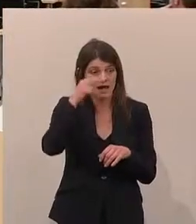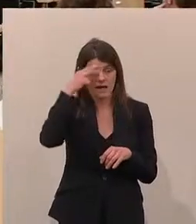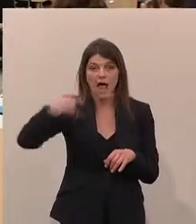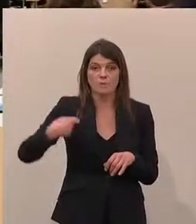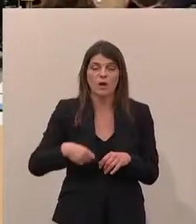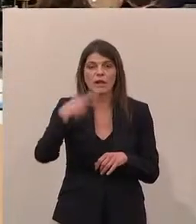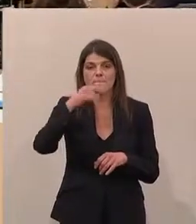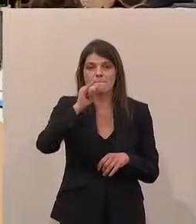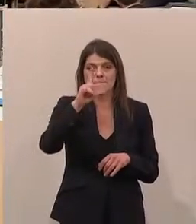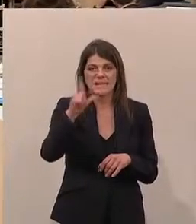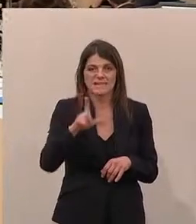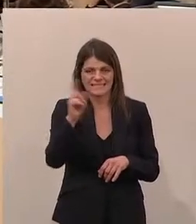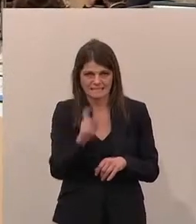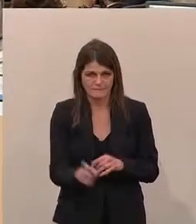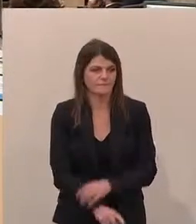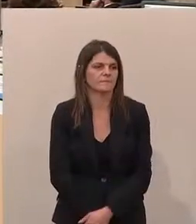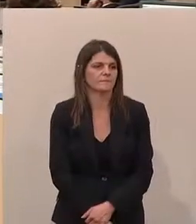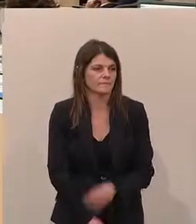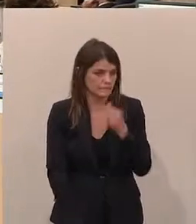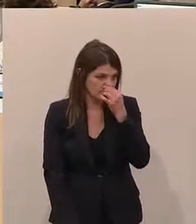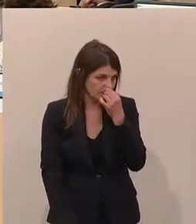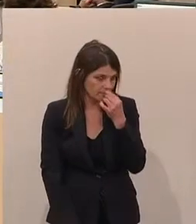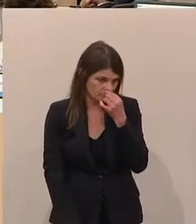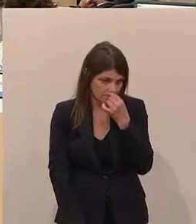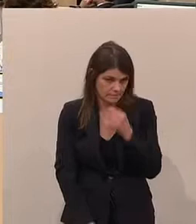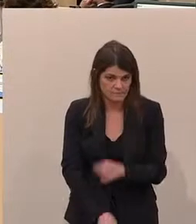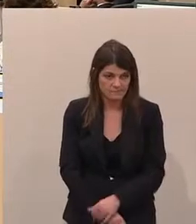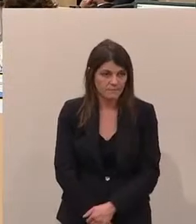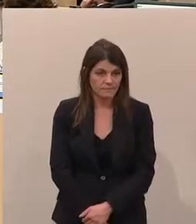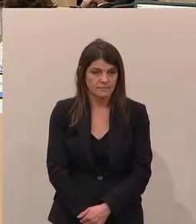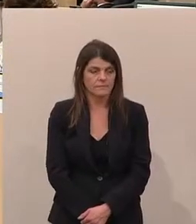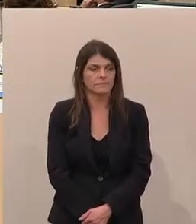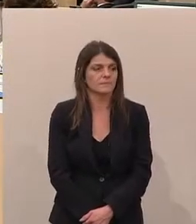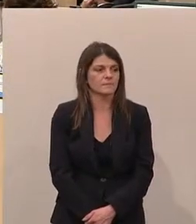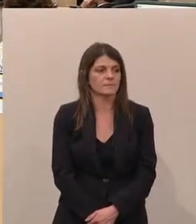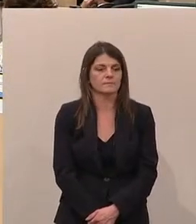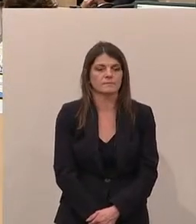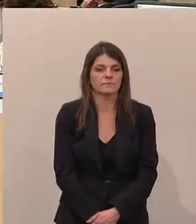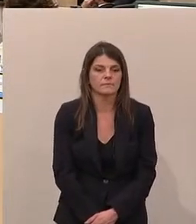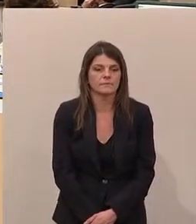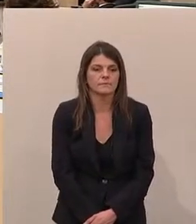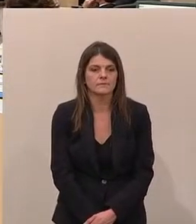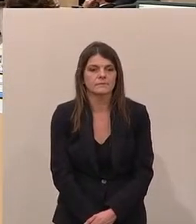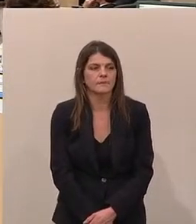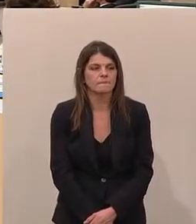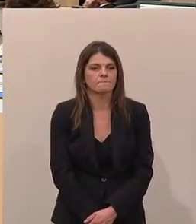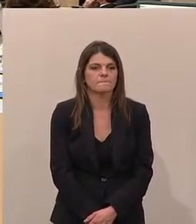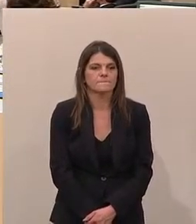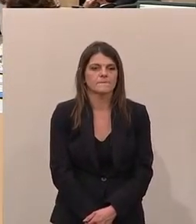Abgeordnete. Nächster Redner zu Wort gemeldet ist Peter Pilz von der Liste Pilz.